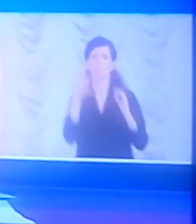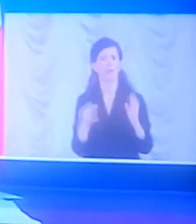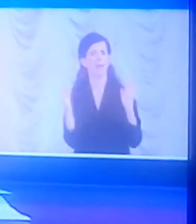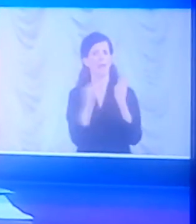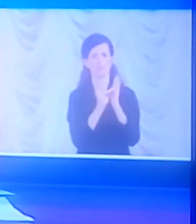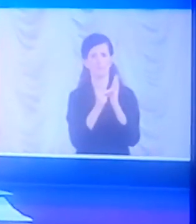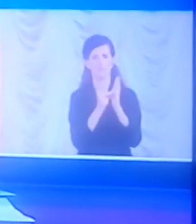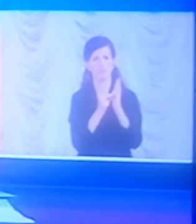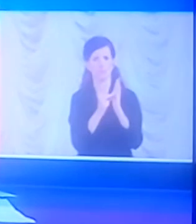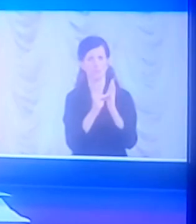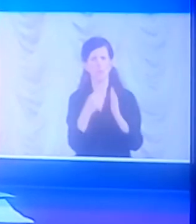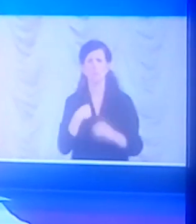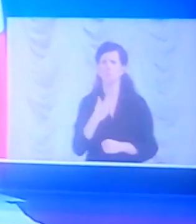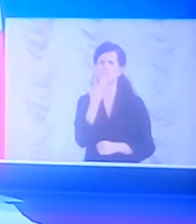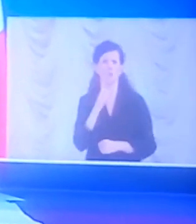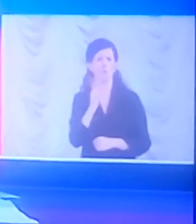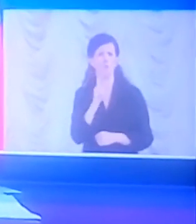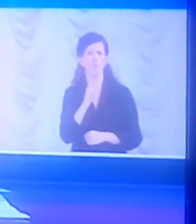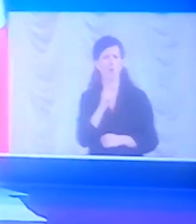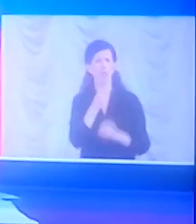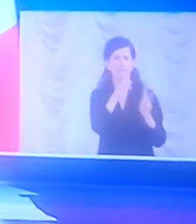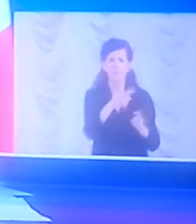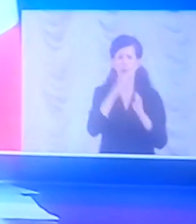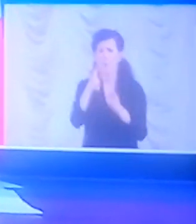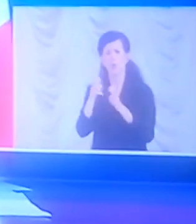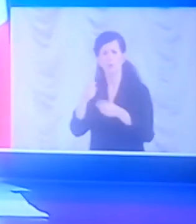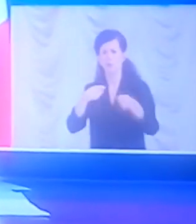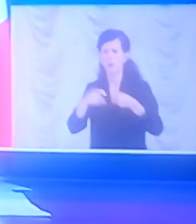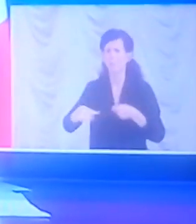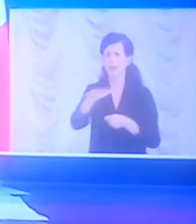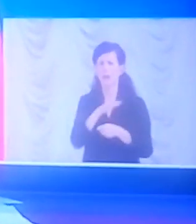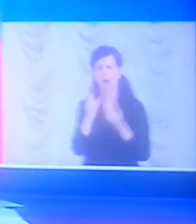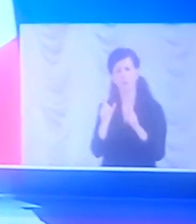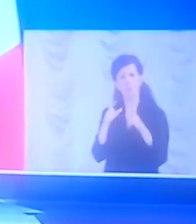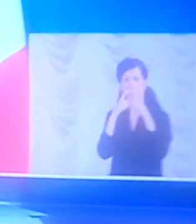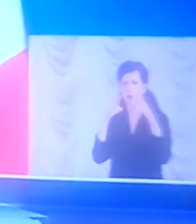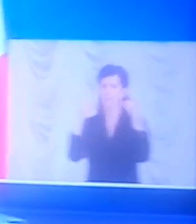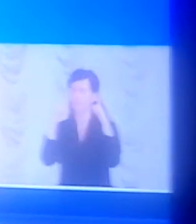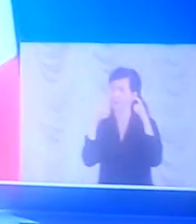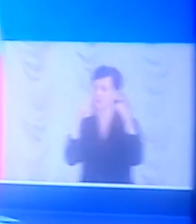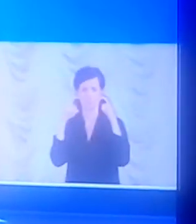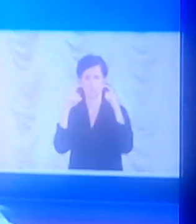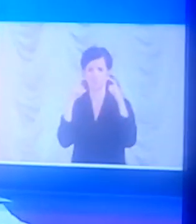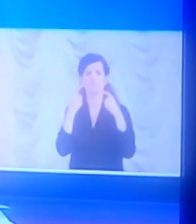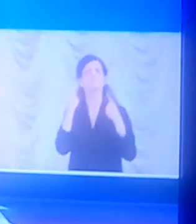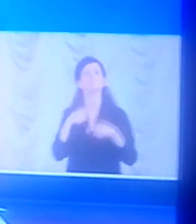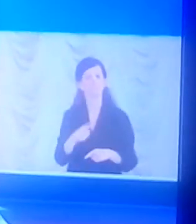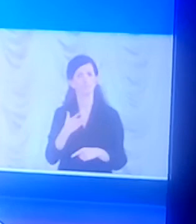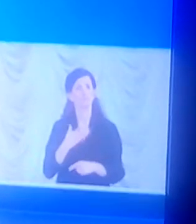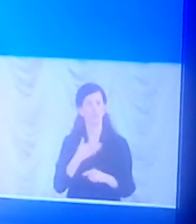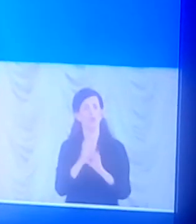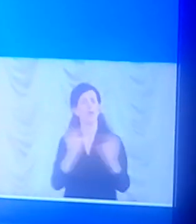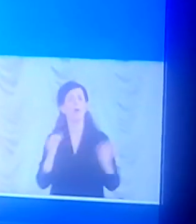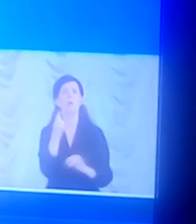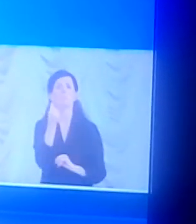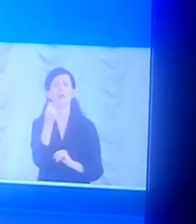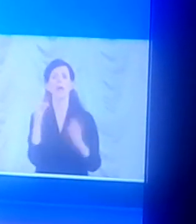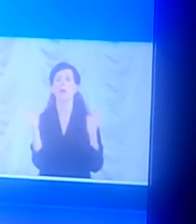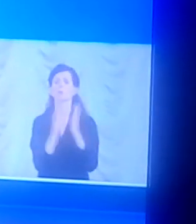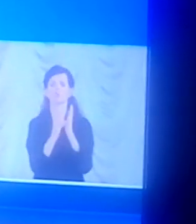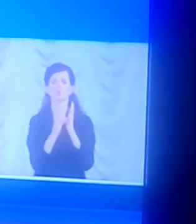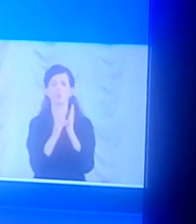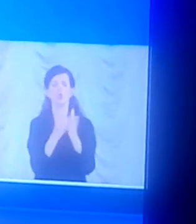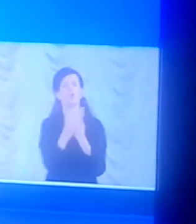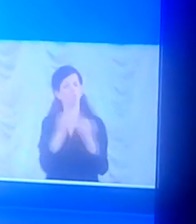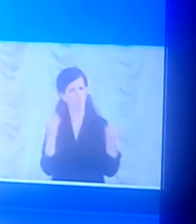siano distorsioni, speculazioni di mercato su questo fronte. Quindi avremo un prezzo che è assolutamente giusto, equo,